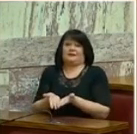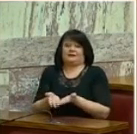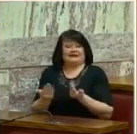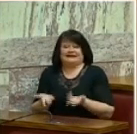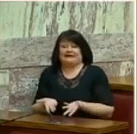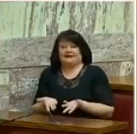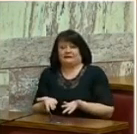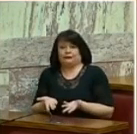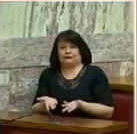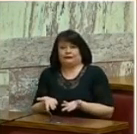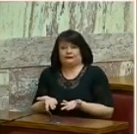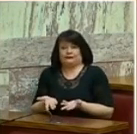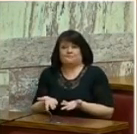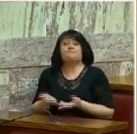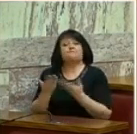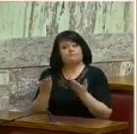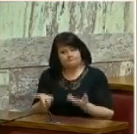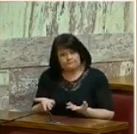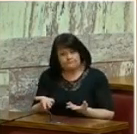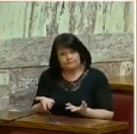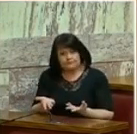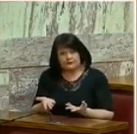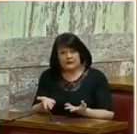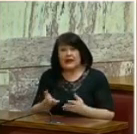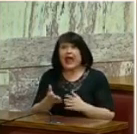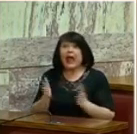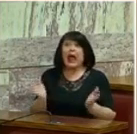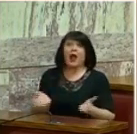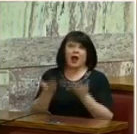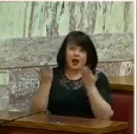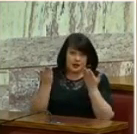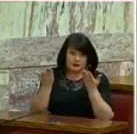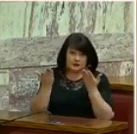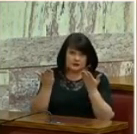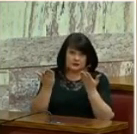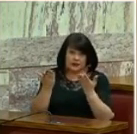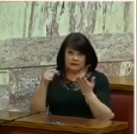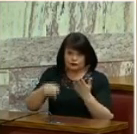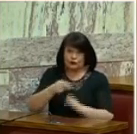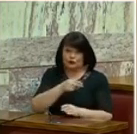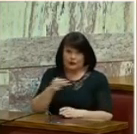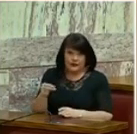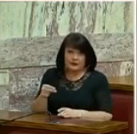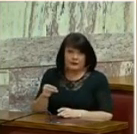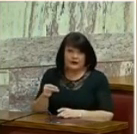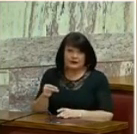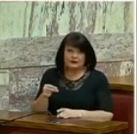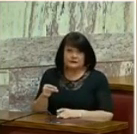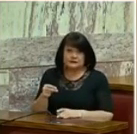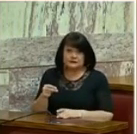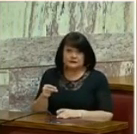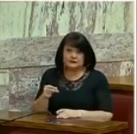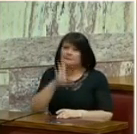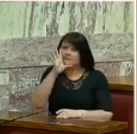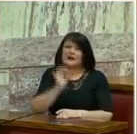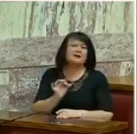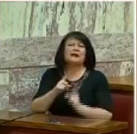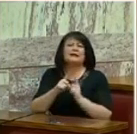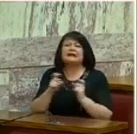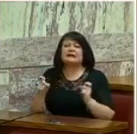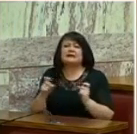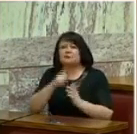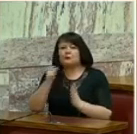Παροδία, αγαπητοί συνάδελφοι, θα ήταν αυτή η ιστορία που είναι στην ουσία η πρώτη